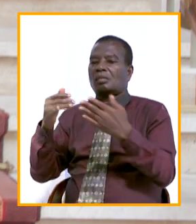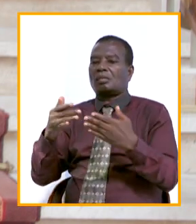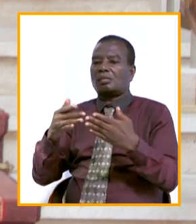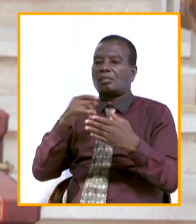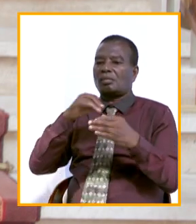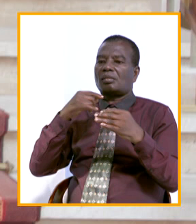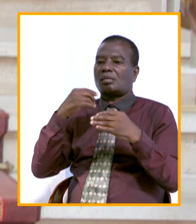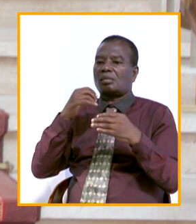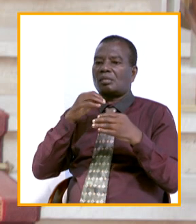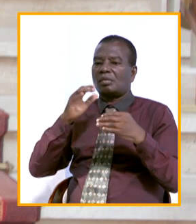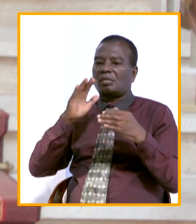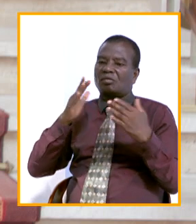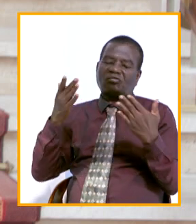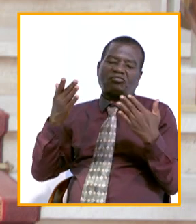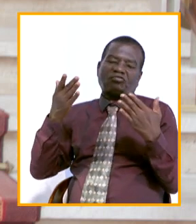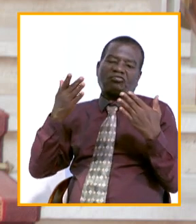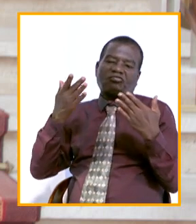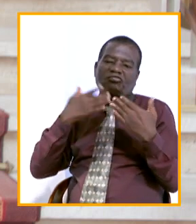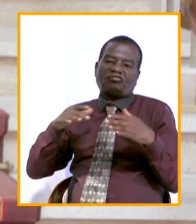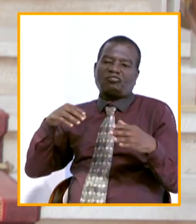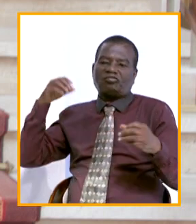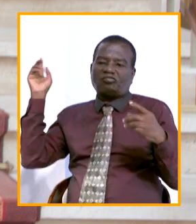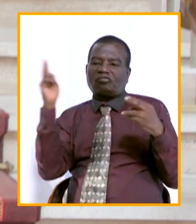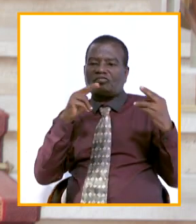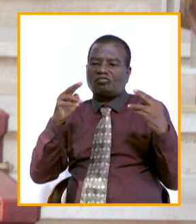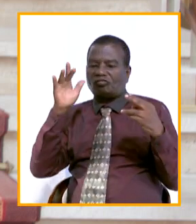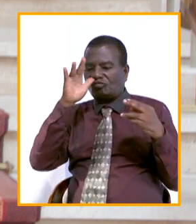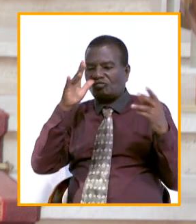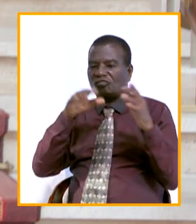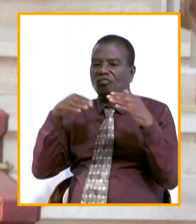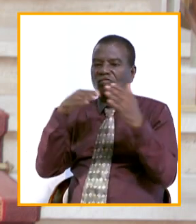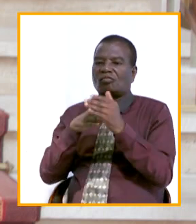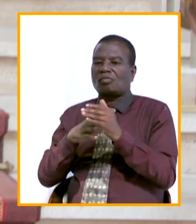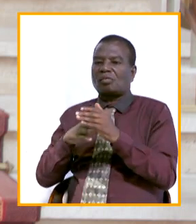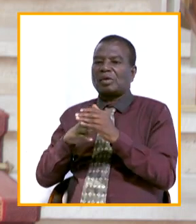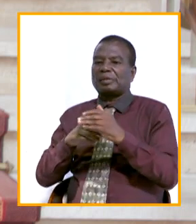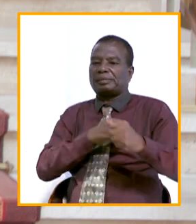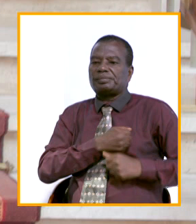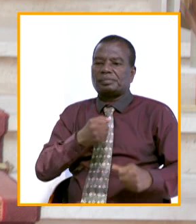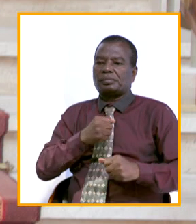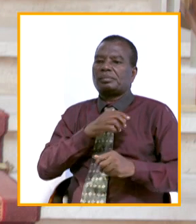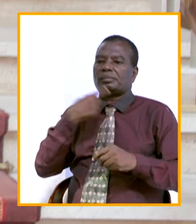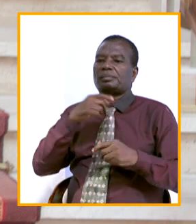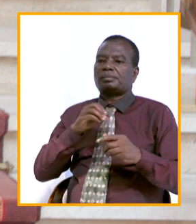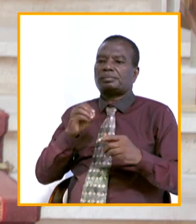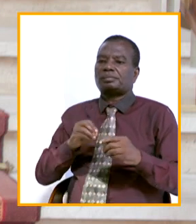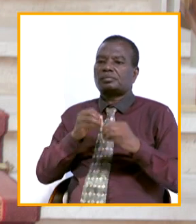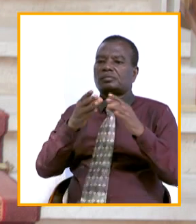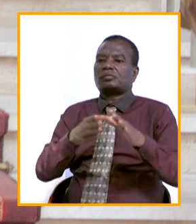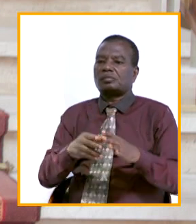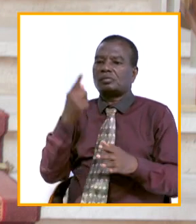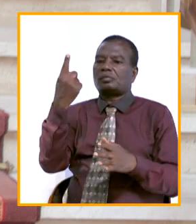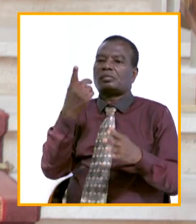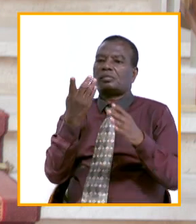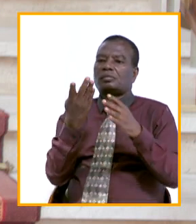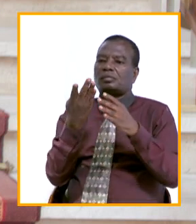Il a toutefois déploré les attaques menées contre les forces de défense et de sécurité qui ont occasionné un